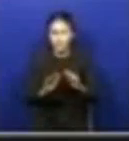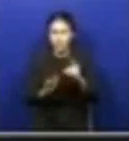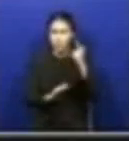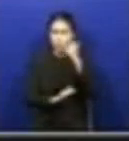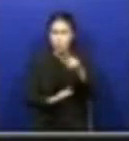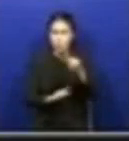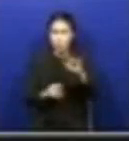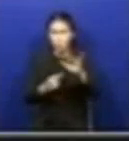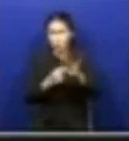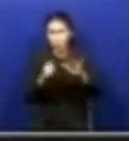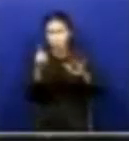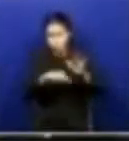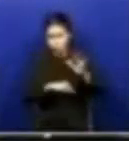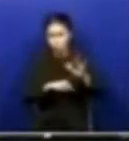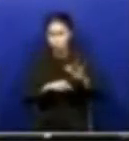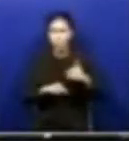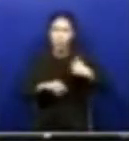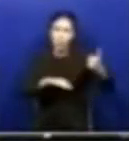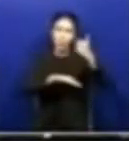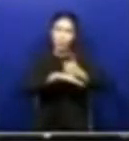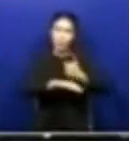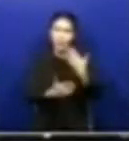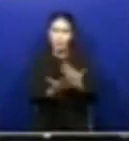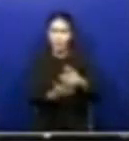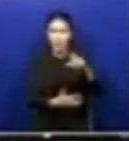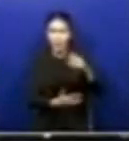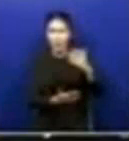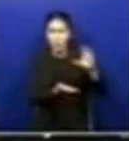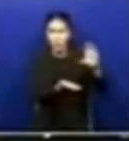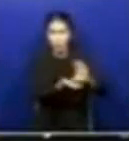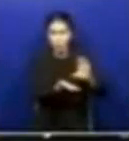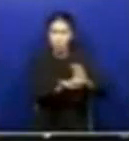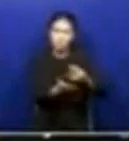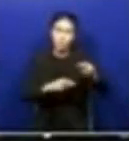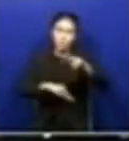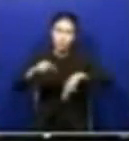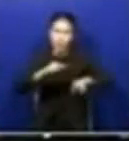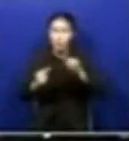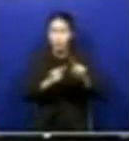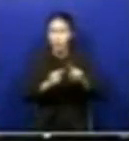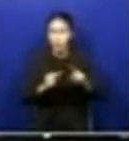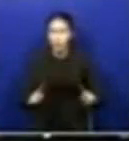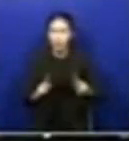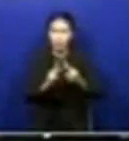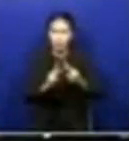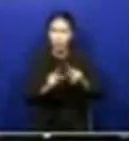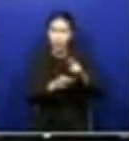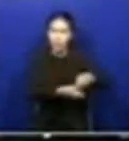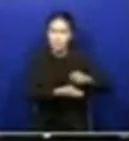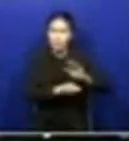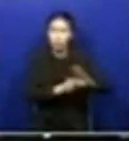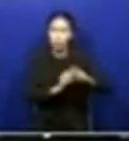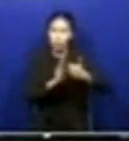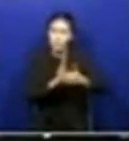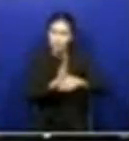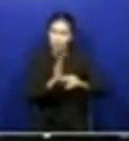ไปยังผู้อำนวยการสำนักงบประมาณดูแลเรื่องน้ำดูแลเรื่องของการพัฒนาสารของกระทรวงเกษตร